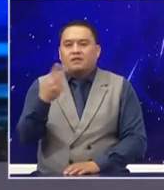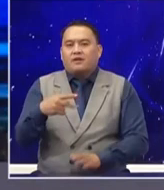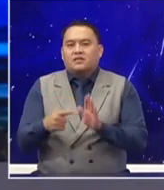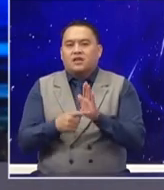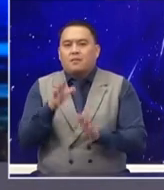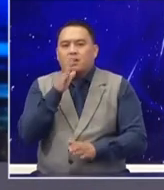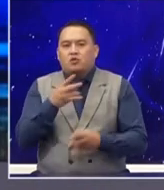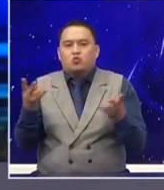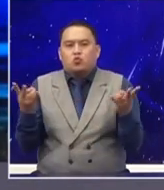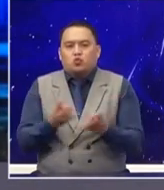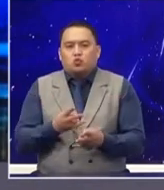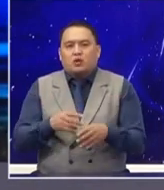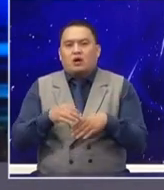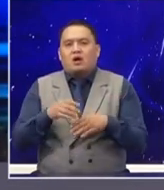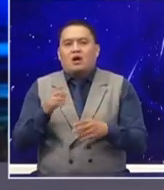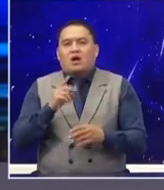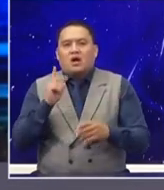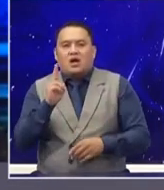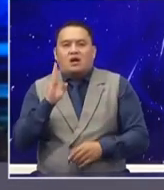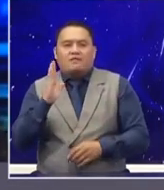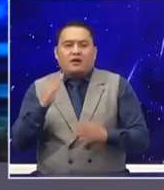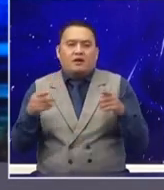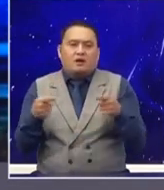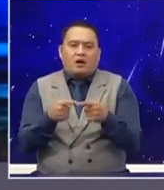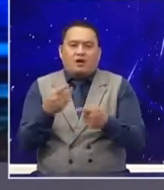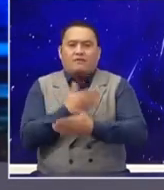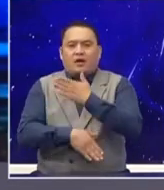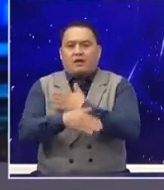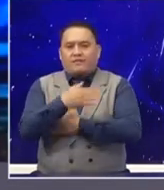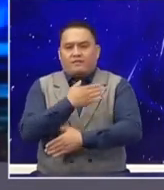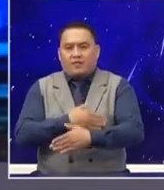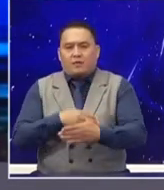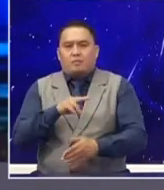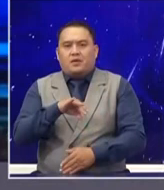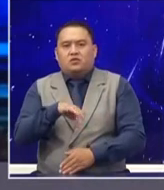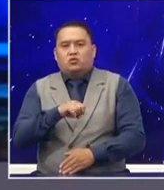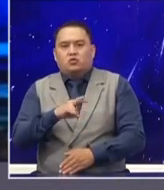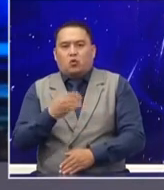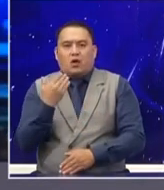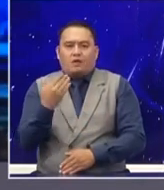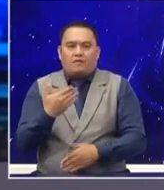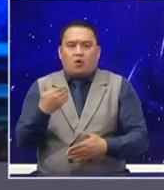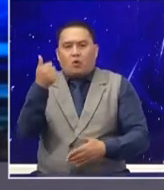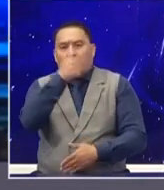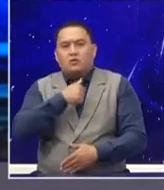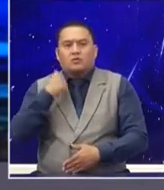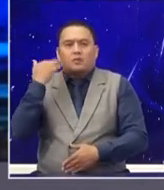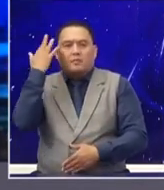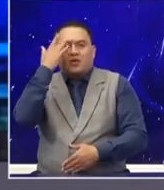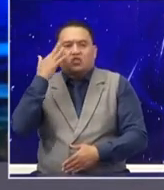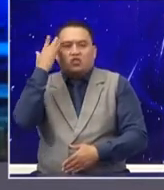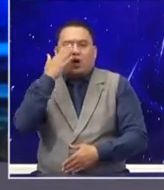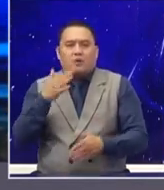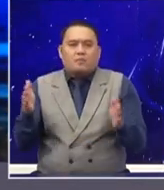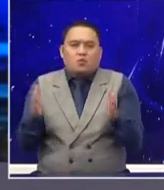27 лет была вынуждена скитаться и снимать жилье в аренду инвалид второй группы Ми Сон Пак. И все эти годы она мечтала о своем, пусть